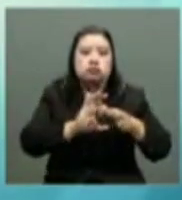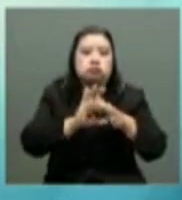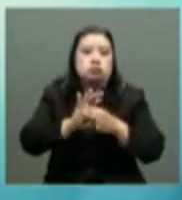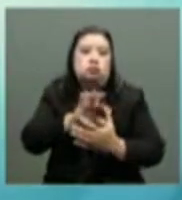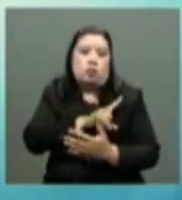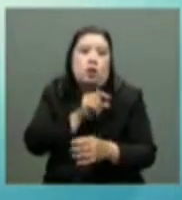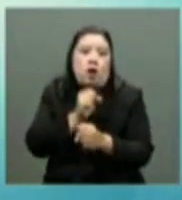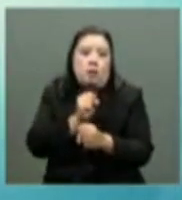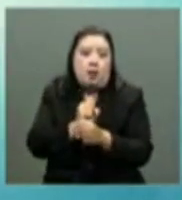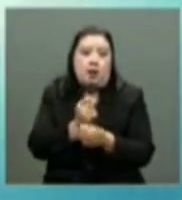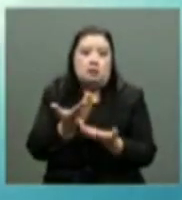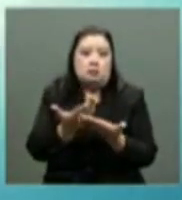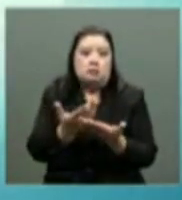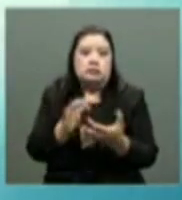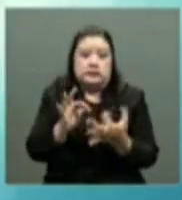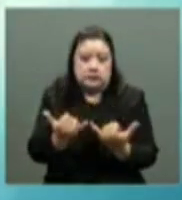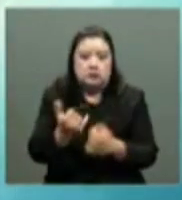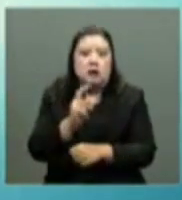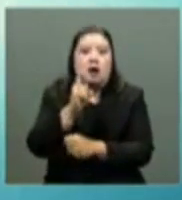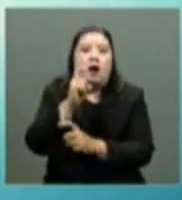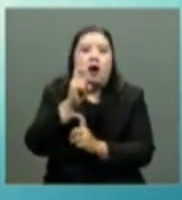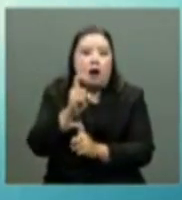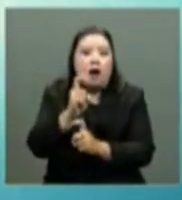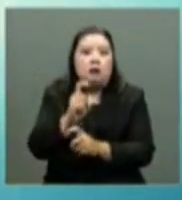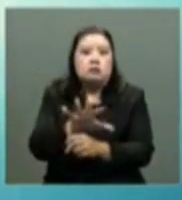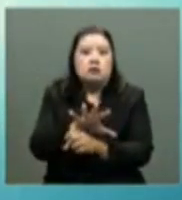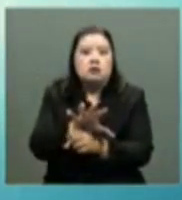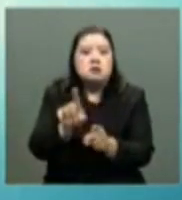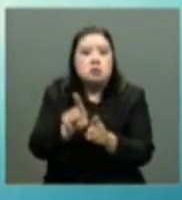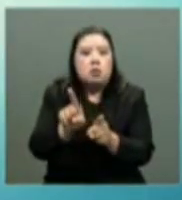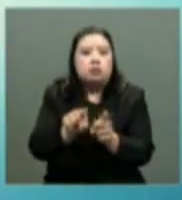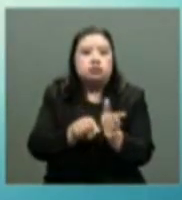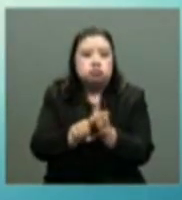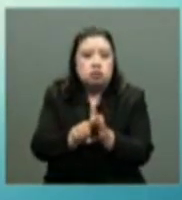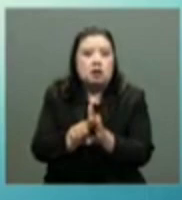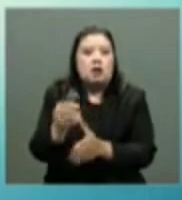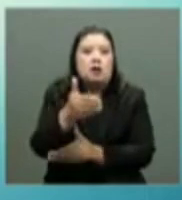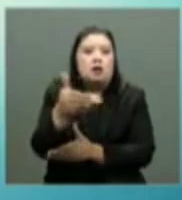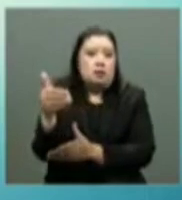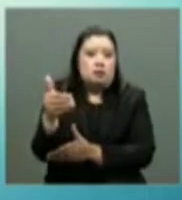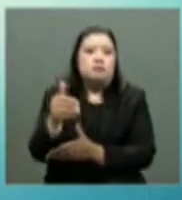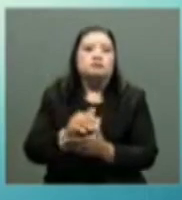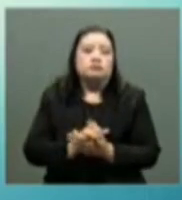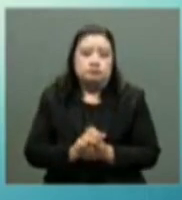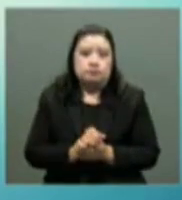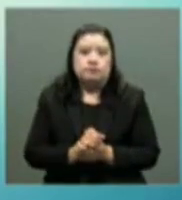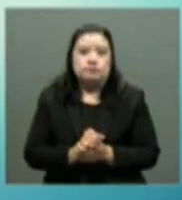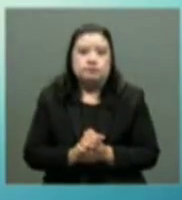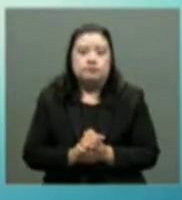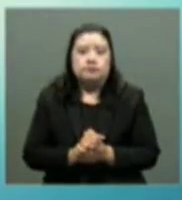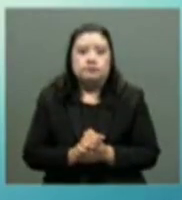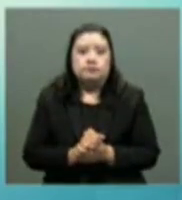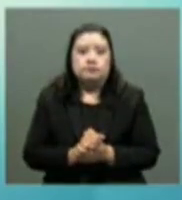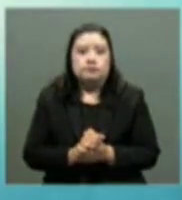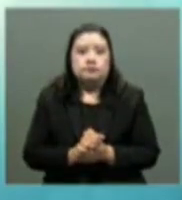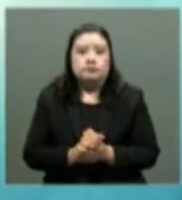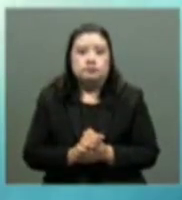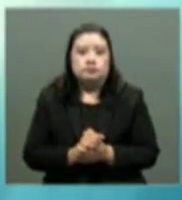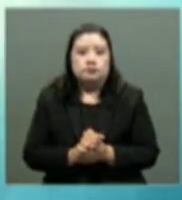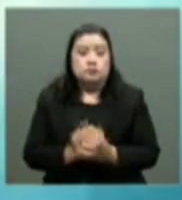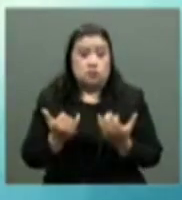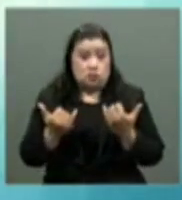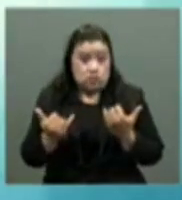ำเนินการภายใต้ภัยพิบัติเพื่อรับมือกับโรคติดเชื้อไวรัสโคโรนา2019พูดง่ายๆก็คือเขาเพิ่งจะประก